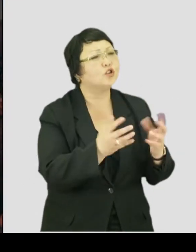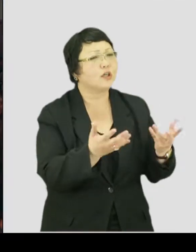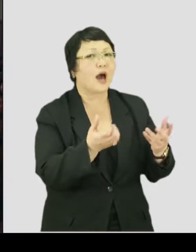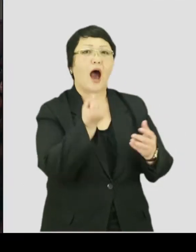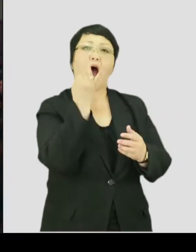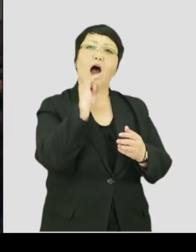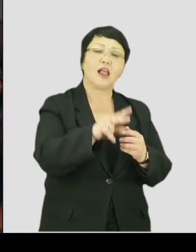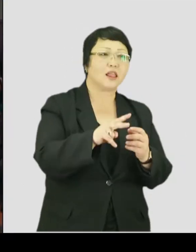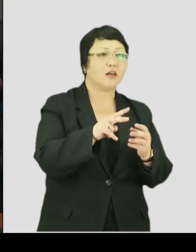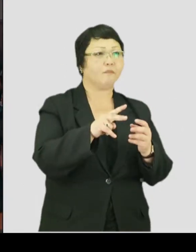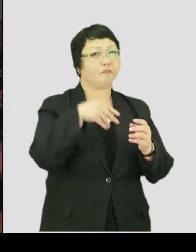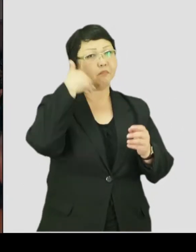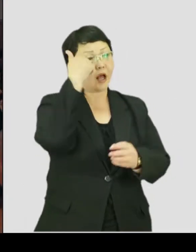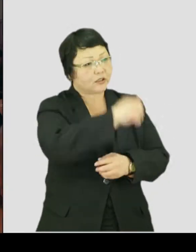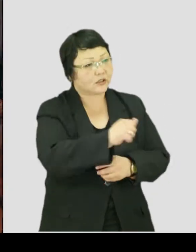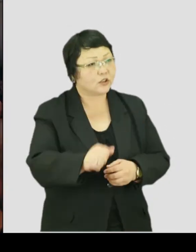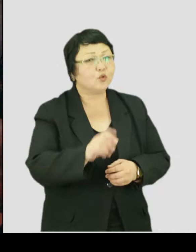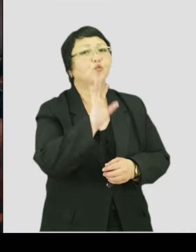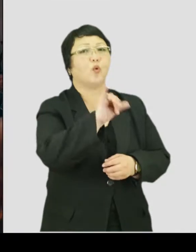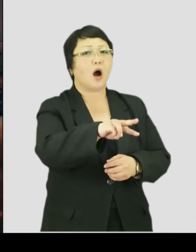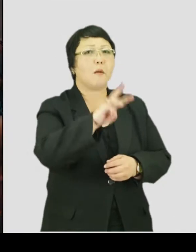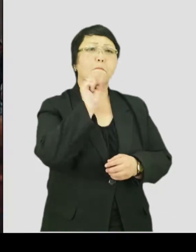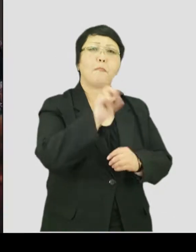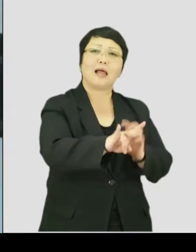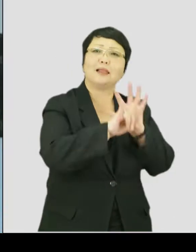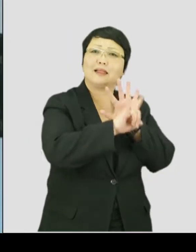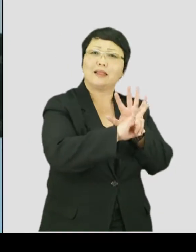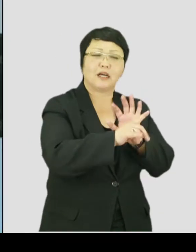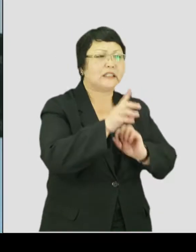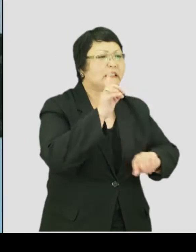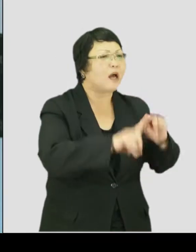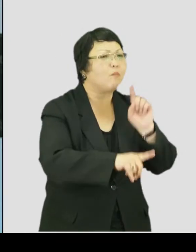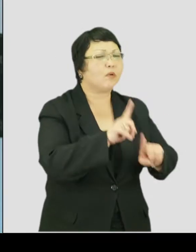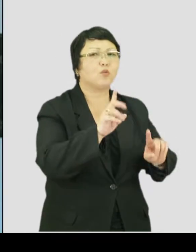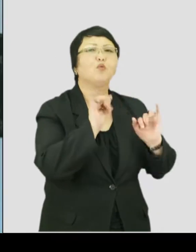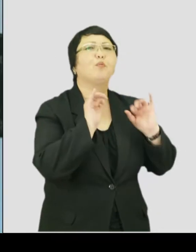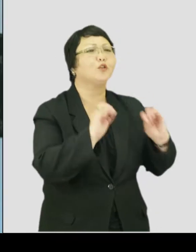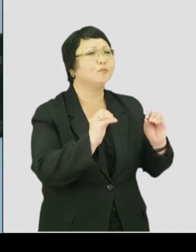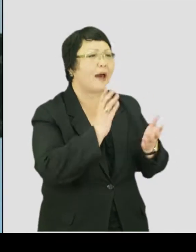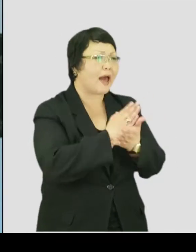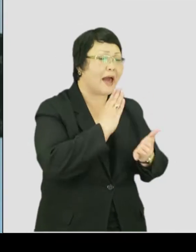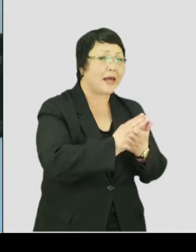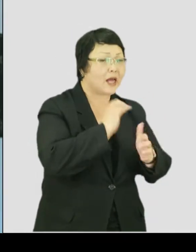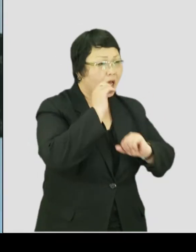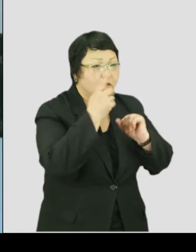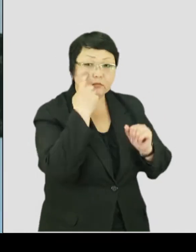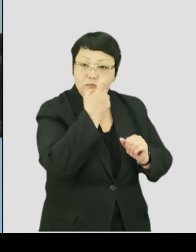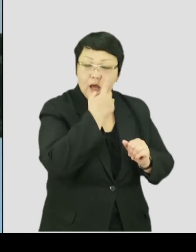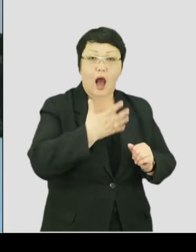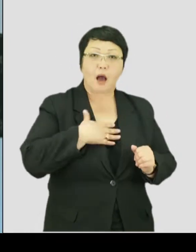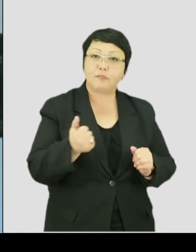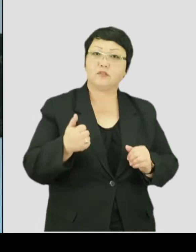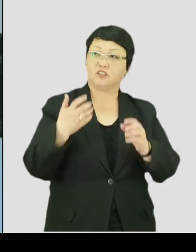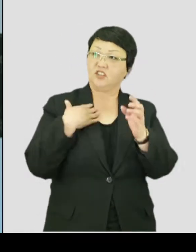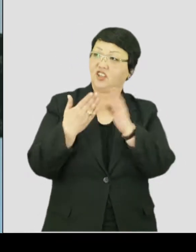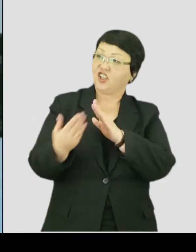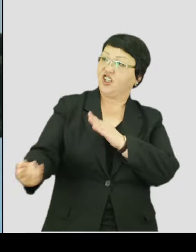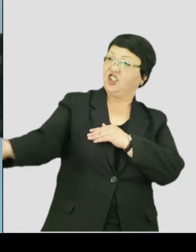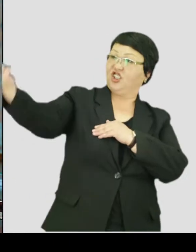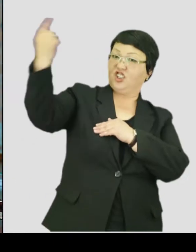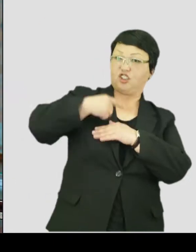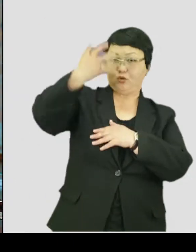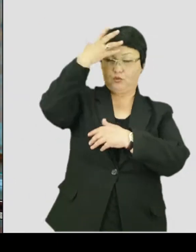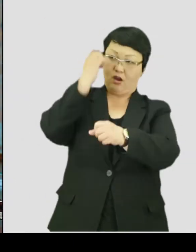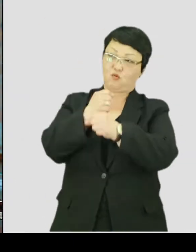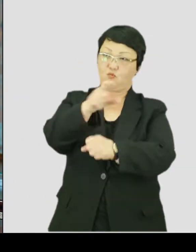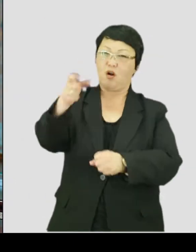байна айлуудад маань тэгээ мал ахуун хэр байна тиймэрхүү асуудлыг ерөөсөө уг нь бол үзэж харж яваасаа гэж боддог л